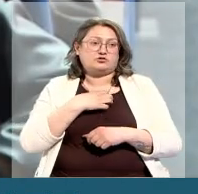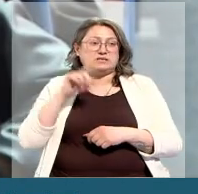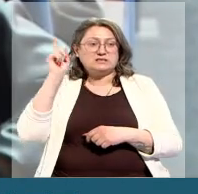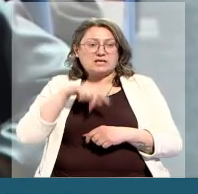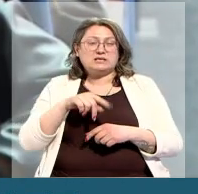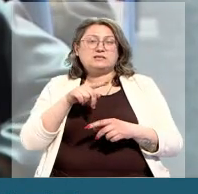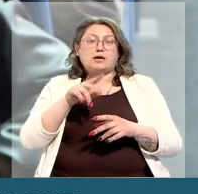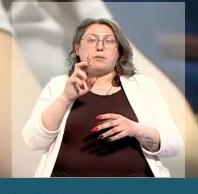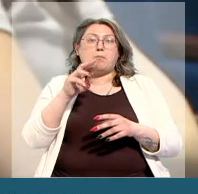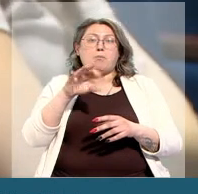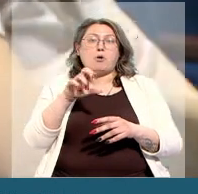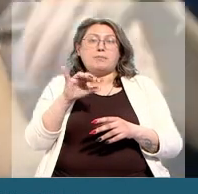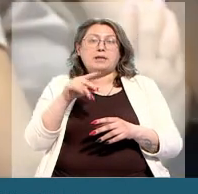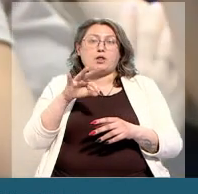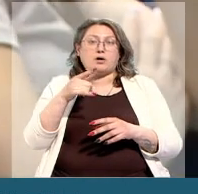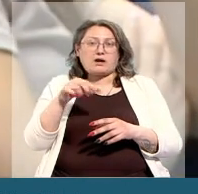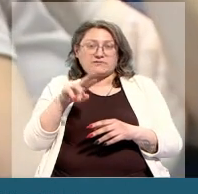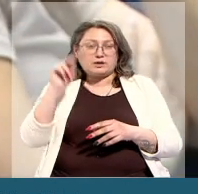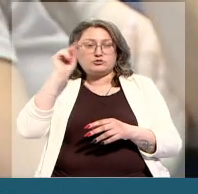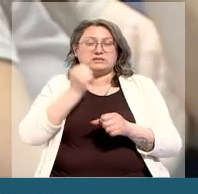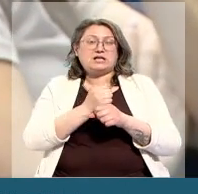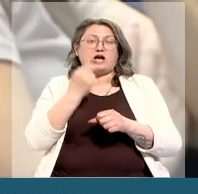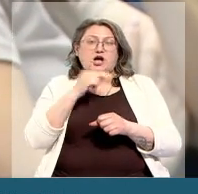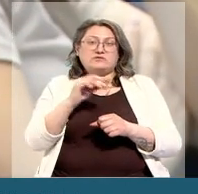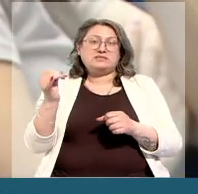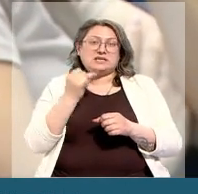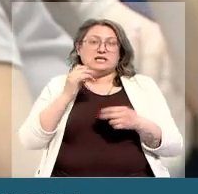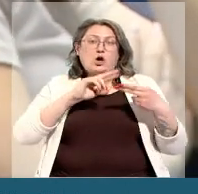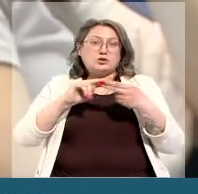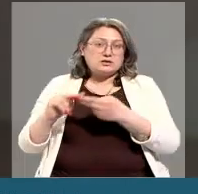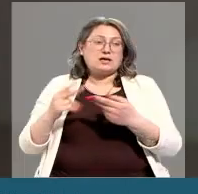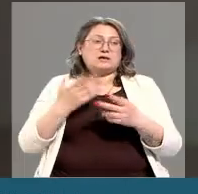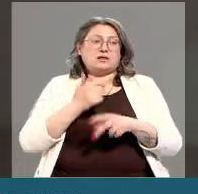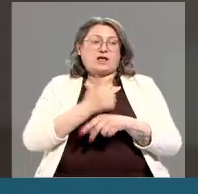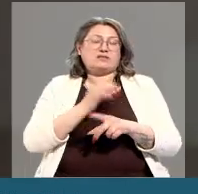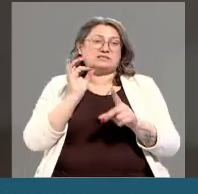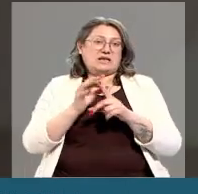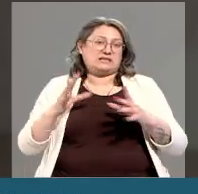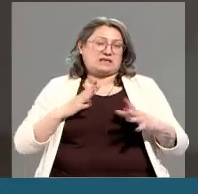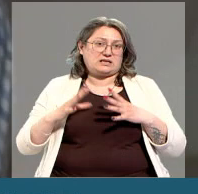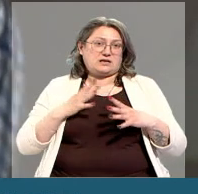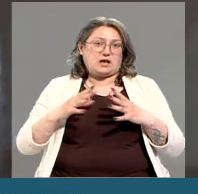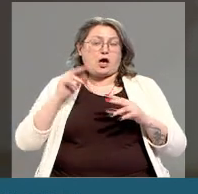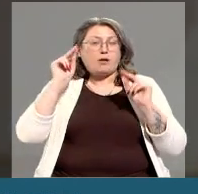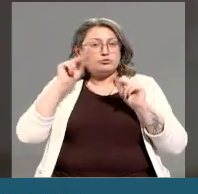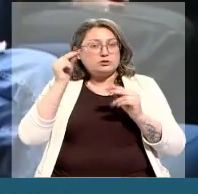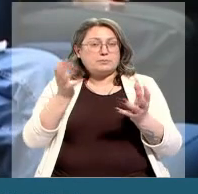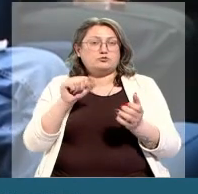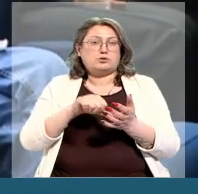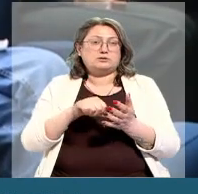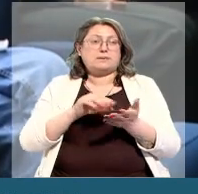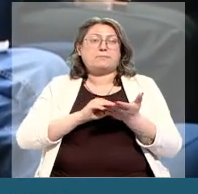Знать азы мобилографии и научиться делать качественный и интересный контент – главная цель тренинга. В обучении приняли